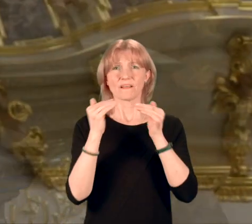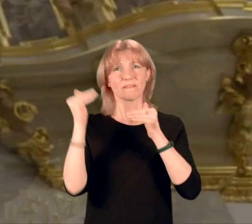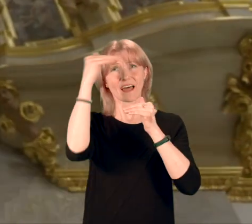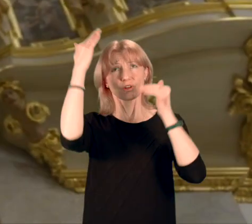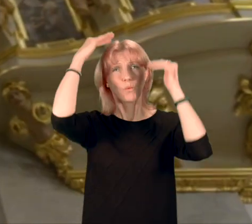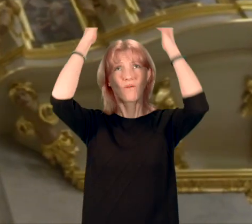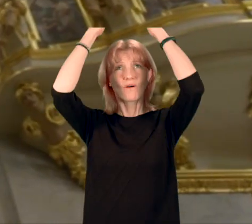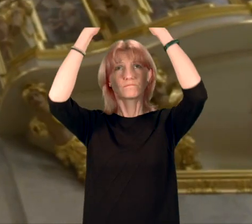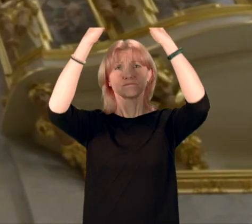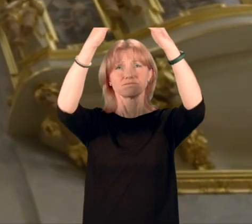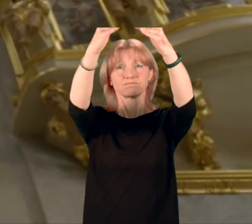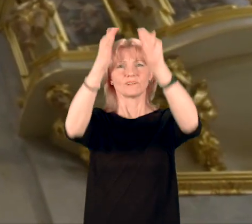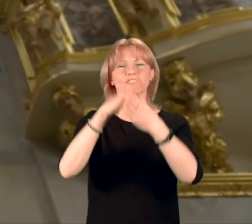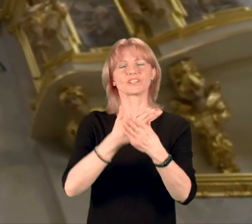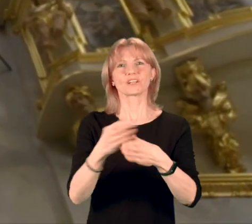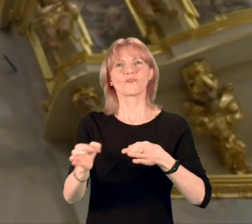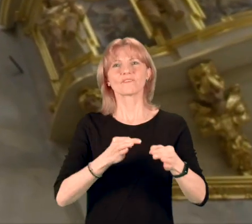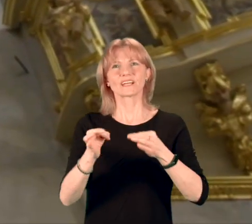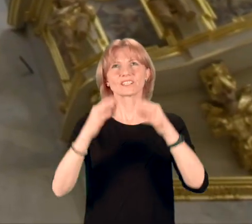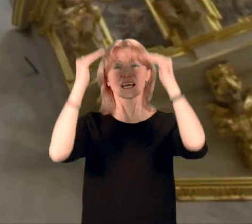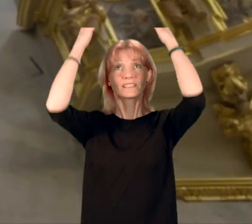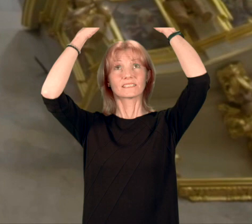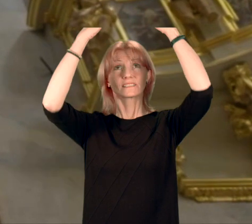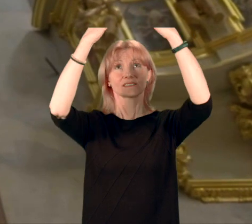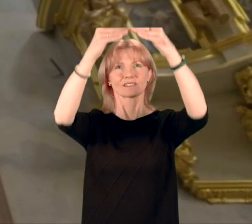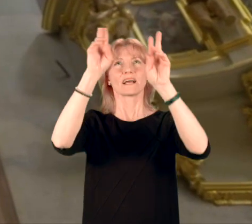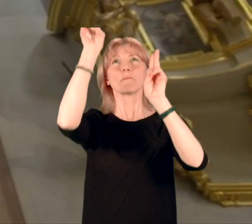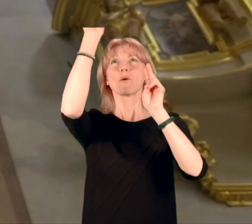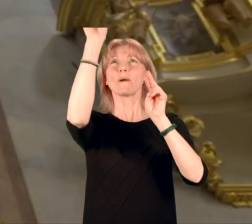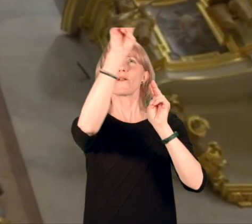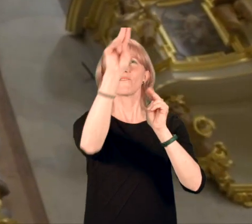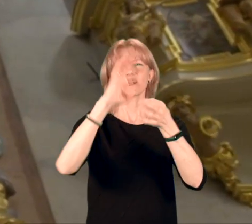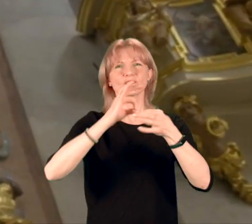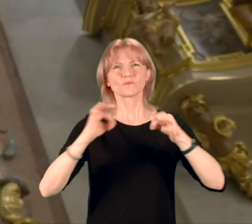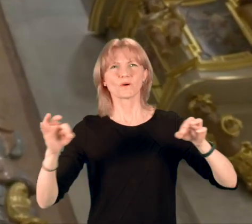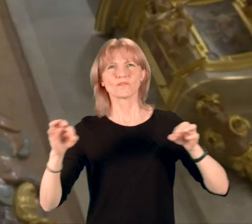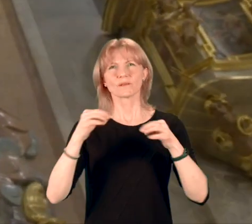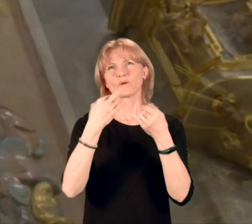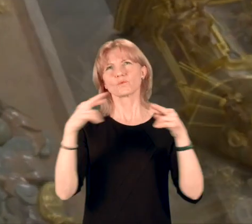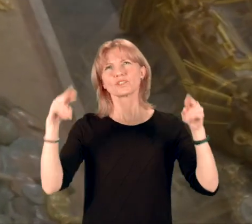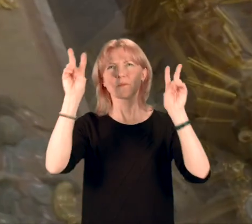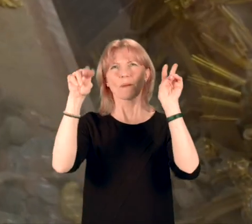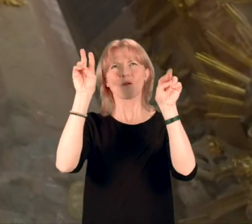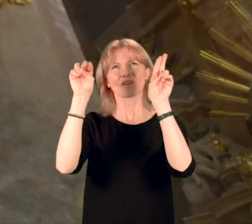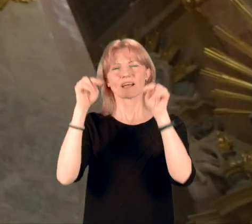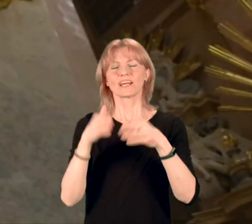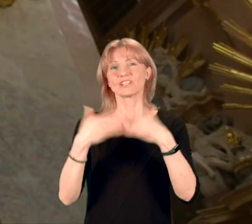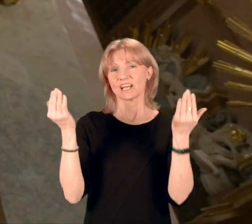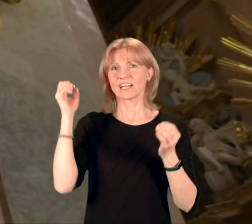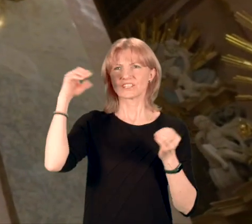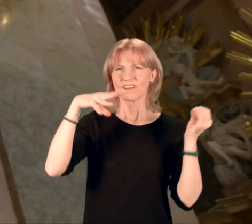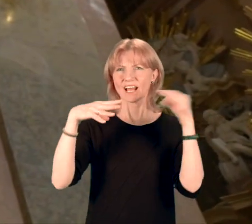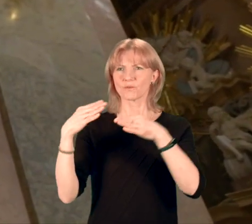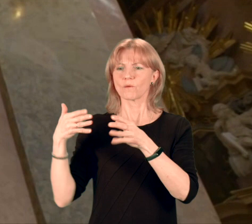średniowieczne, krzyżowo-żebrowe sklepienia, które pokryto barokowymi sztukateriami i malowidłami. Dzienne